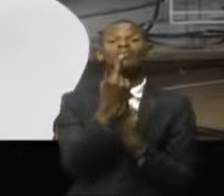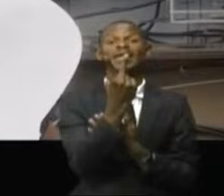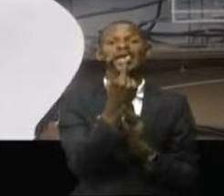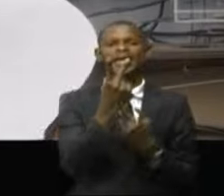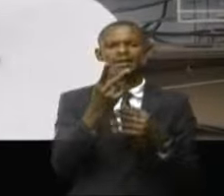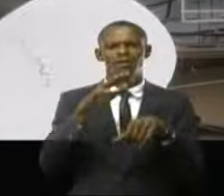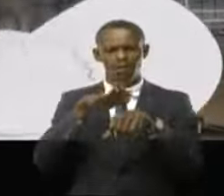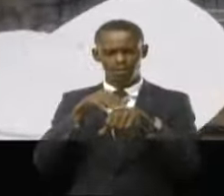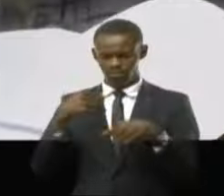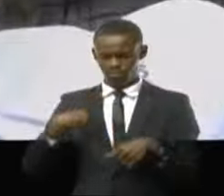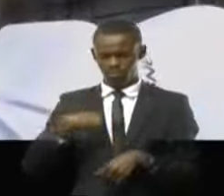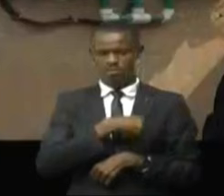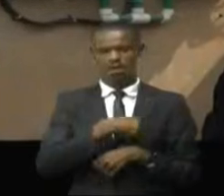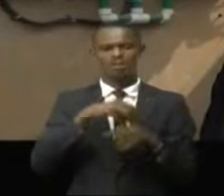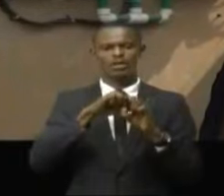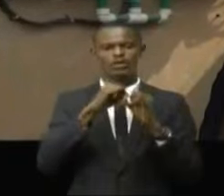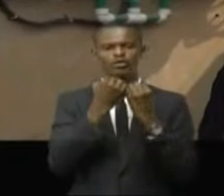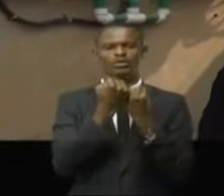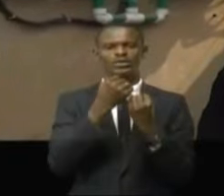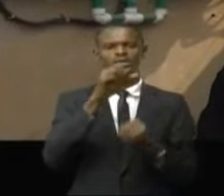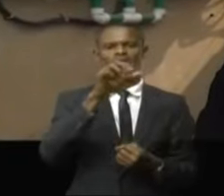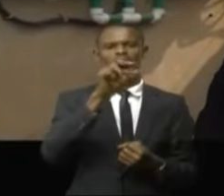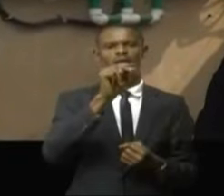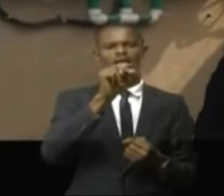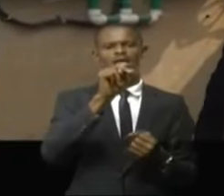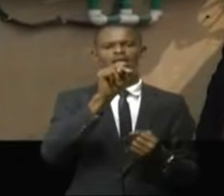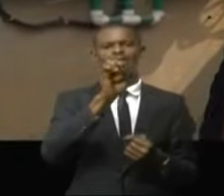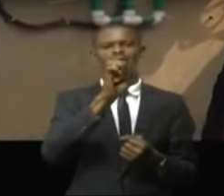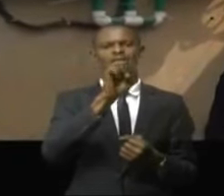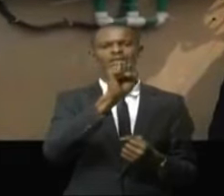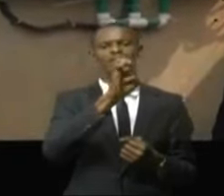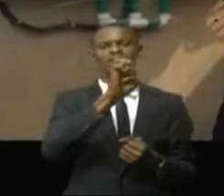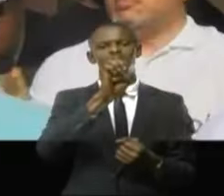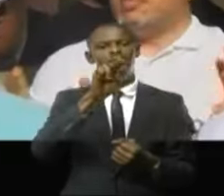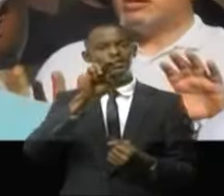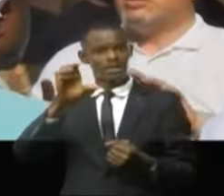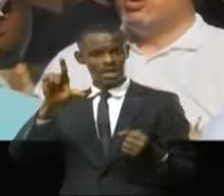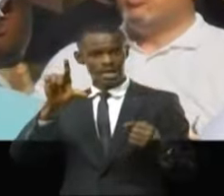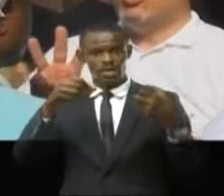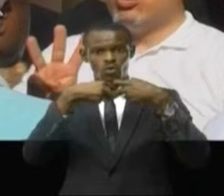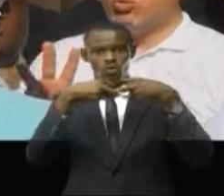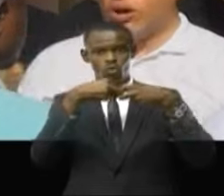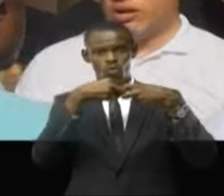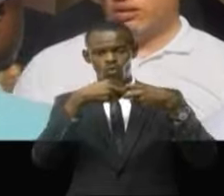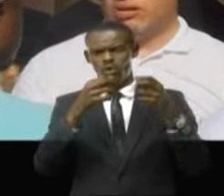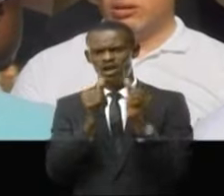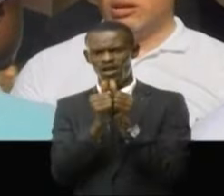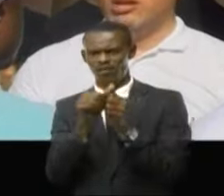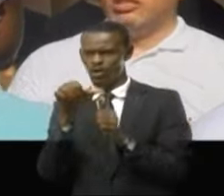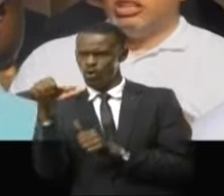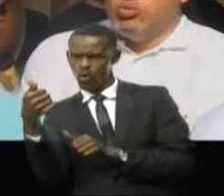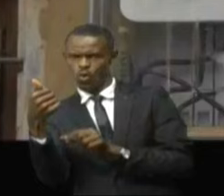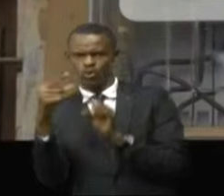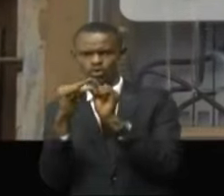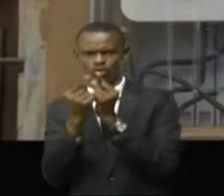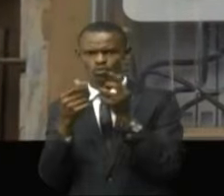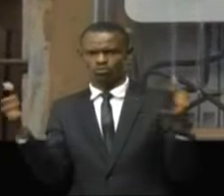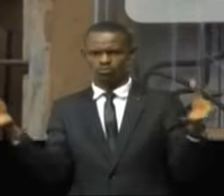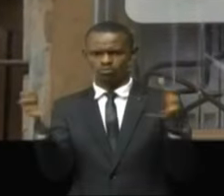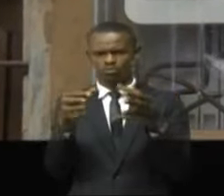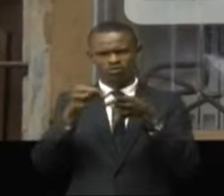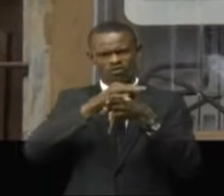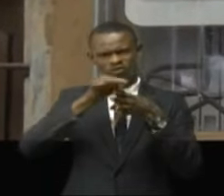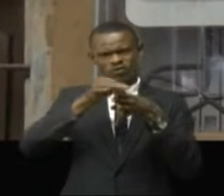MTIC, ont assisté à la présentation de ces produits. Ces projets en phase d'expérimentation avec un échantillon de 100